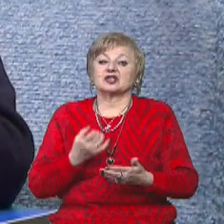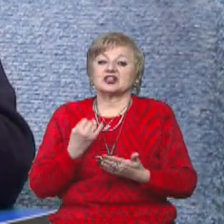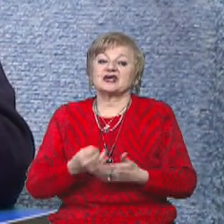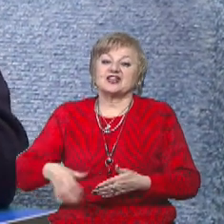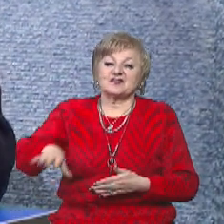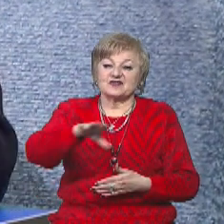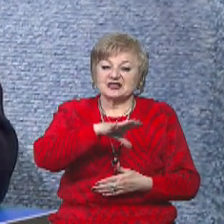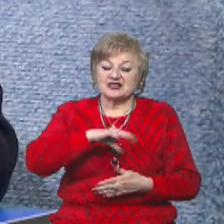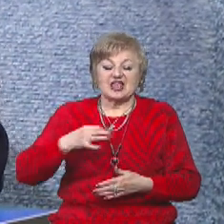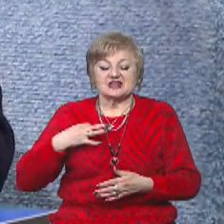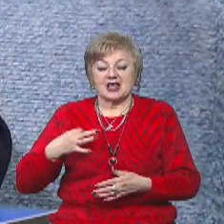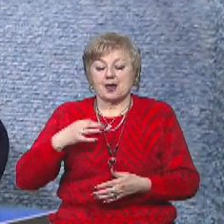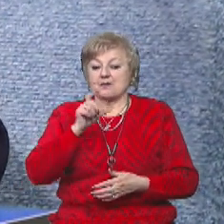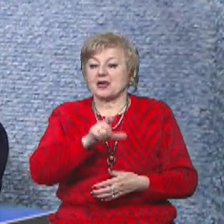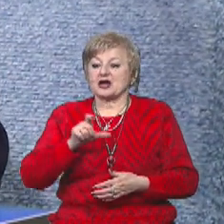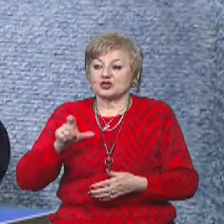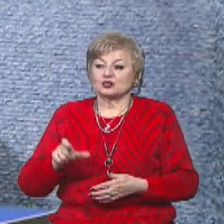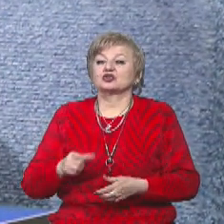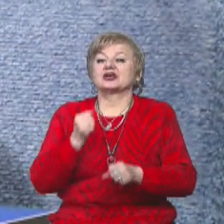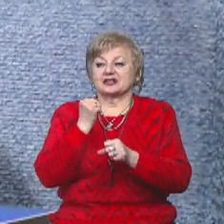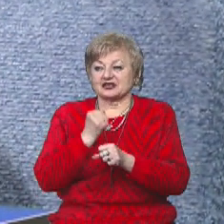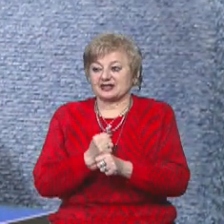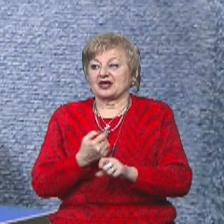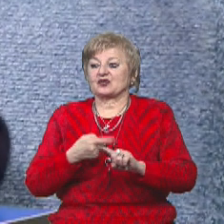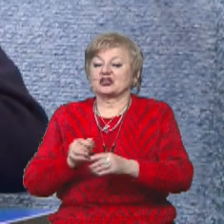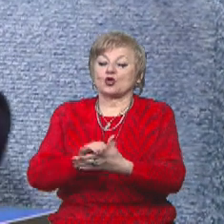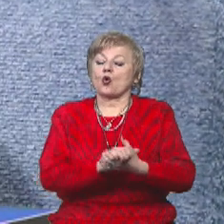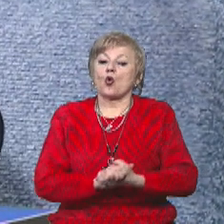І всім небайдужим створюємо ось